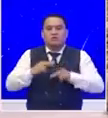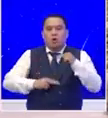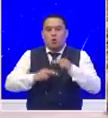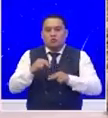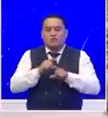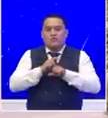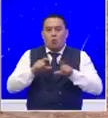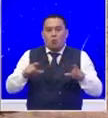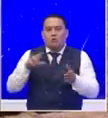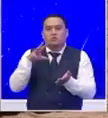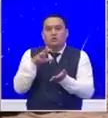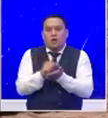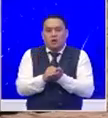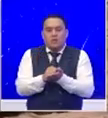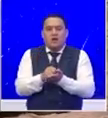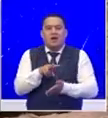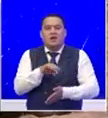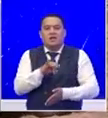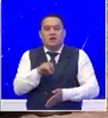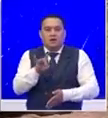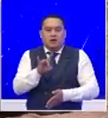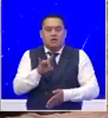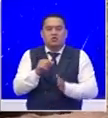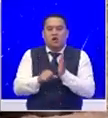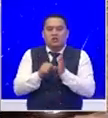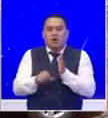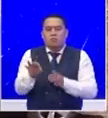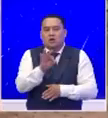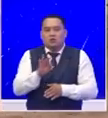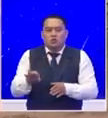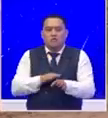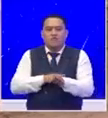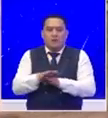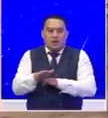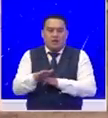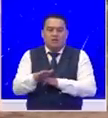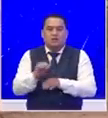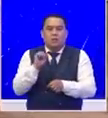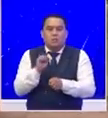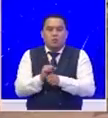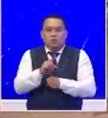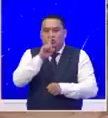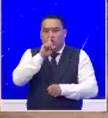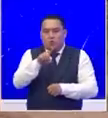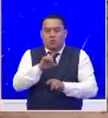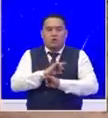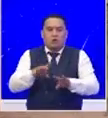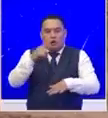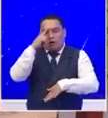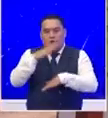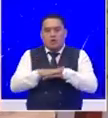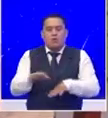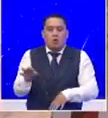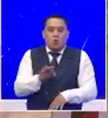строительством комплекса занимается компания «Лидер». 60% работ уже выполнено. Срывов по срокам не будет, заверили акимы